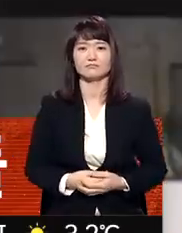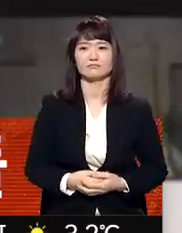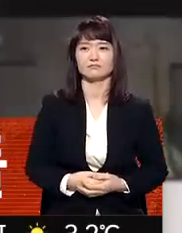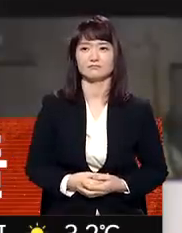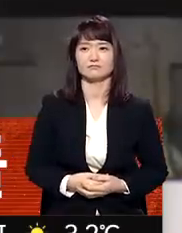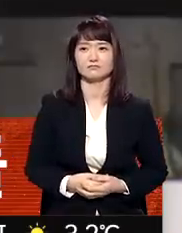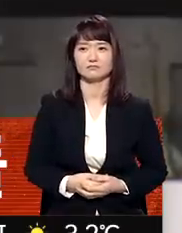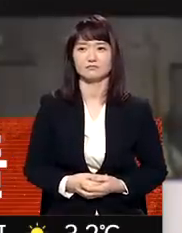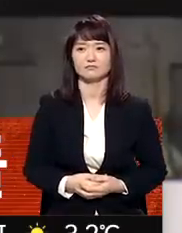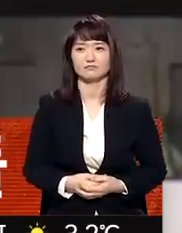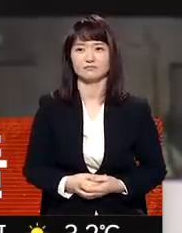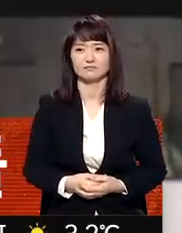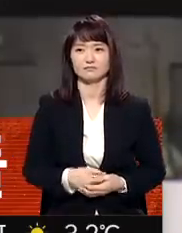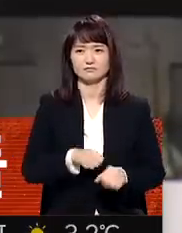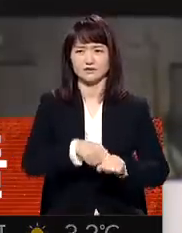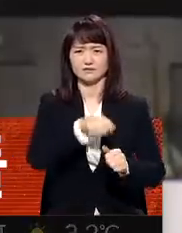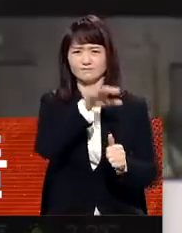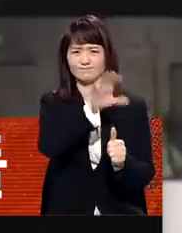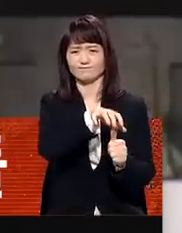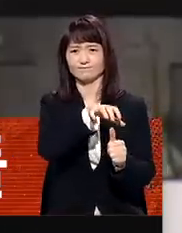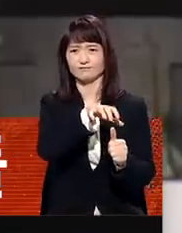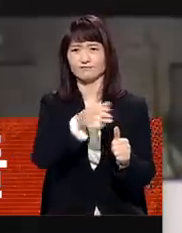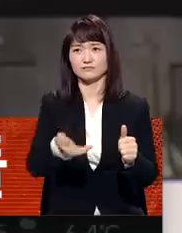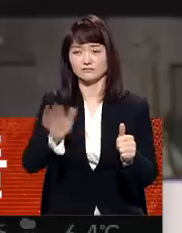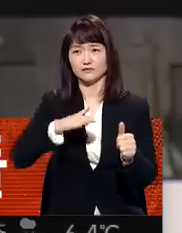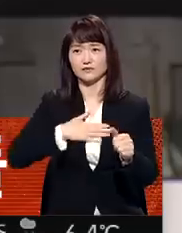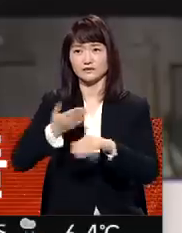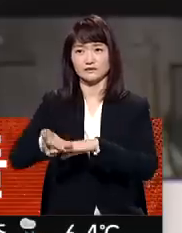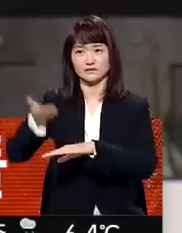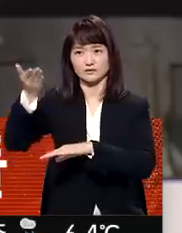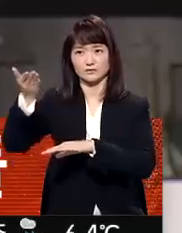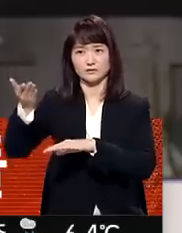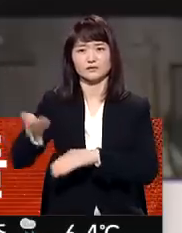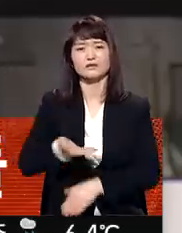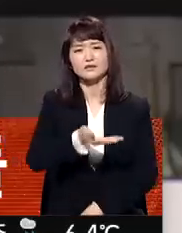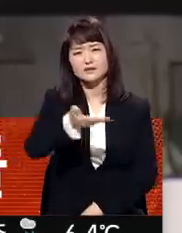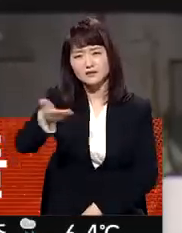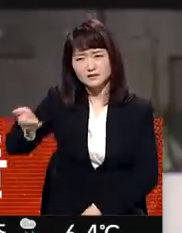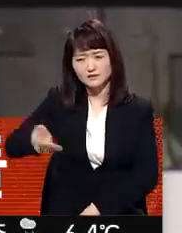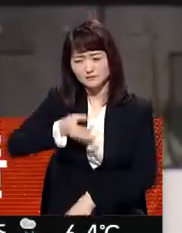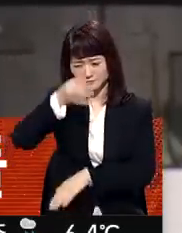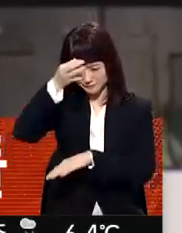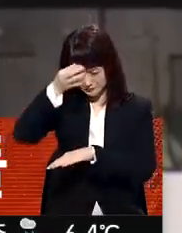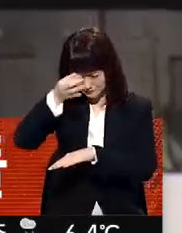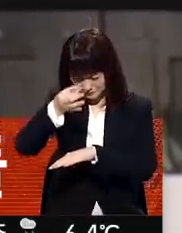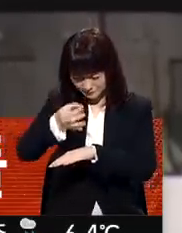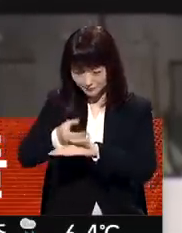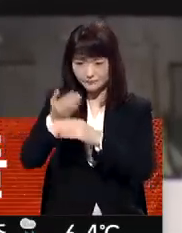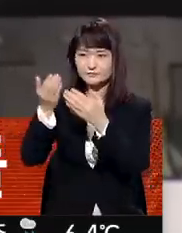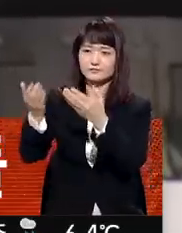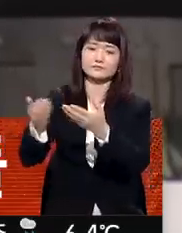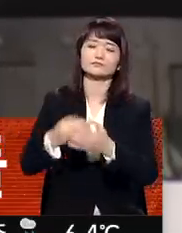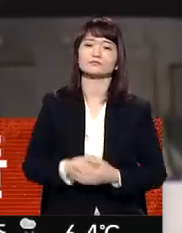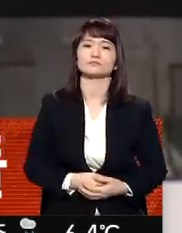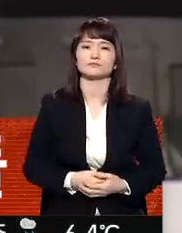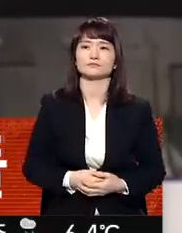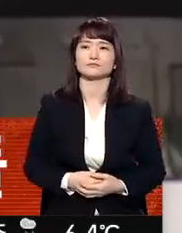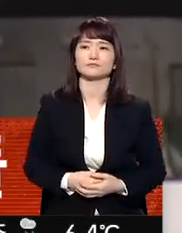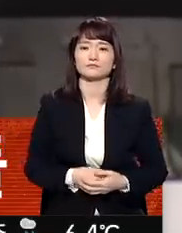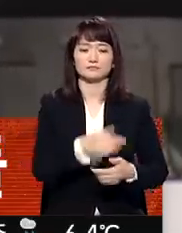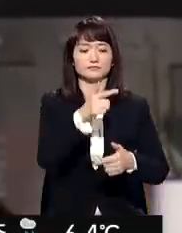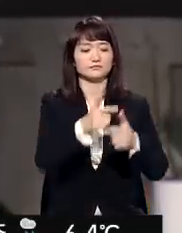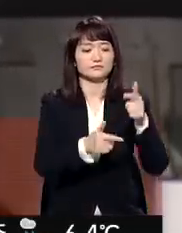실험하게도 꾸준히 되지만 제가 선배로서 그 시청자분들에게 다시 한번 제가 죄송합니다 사과를 드린 다음에 어찌됐든